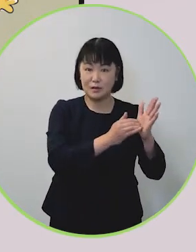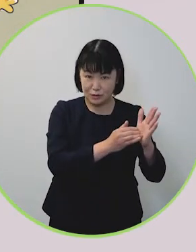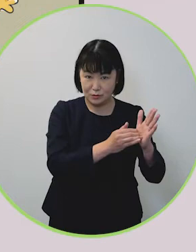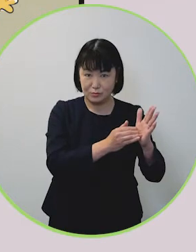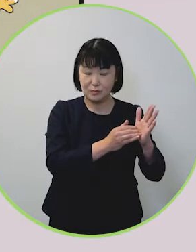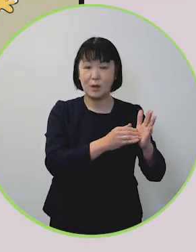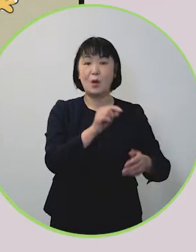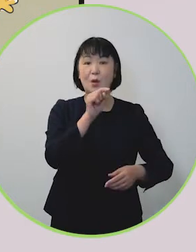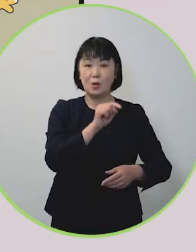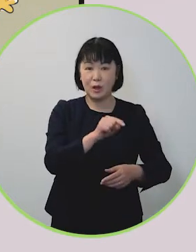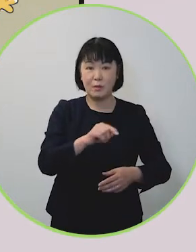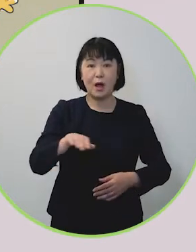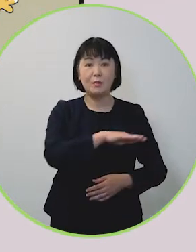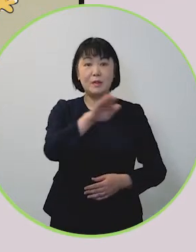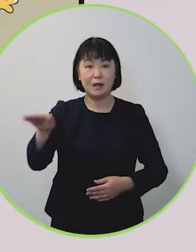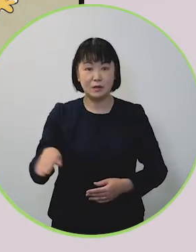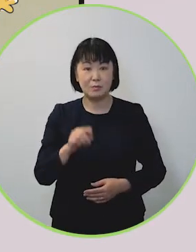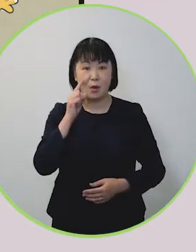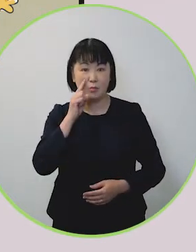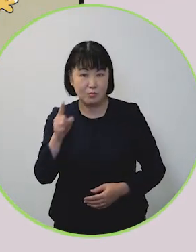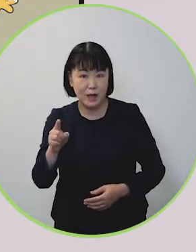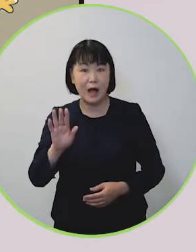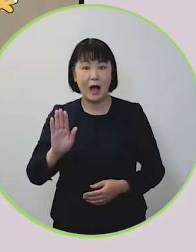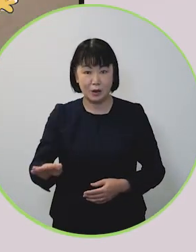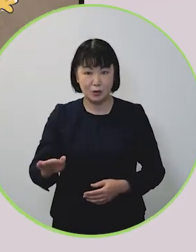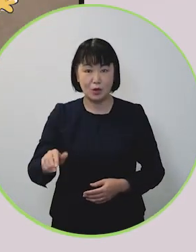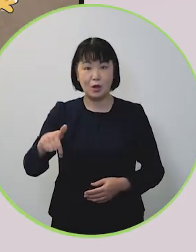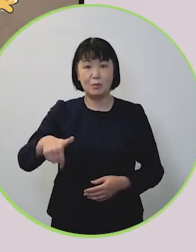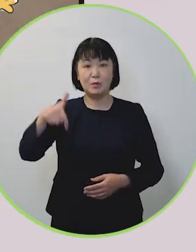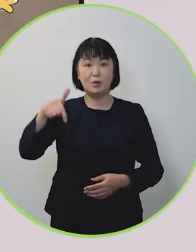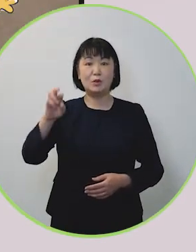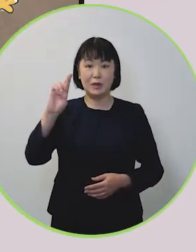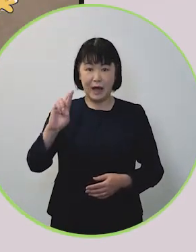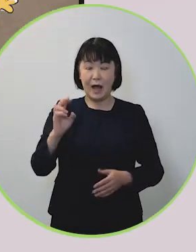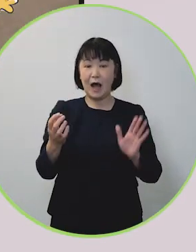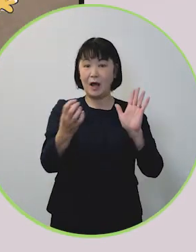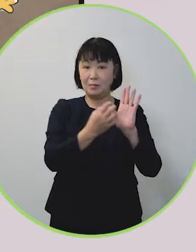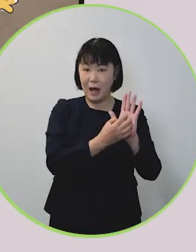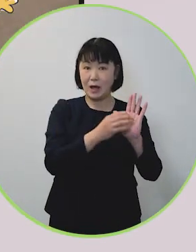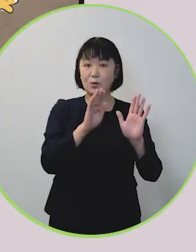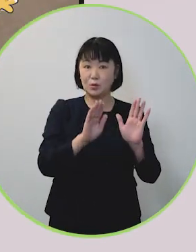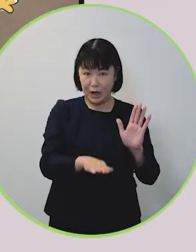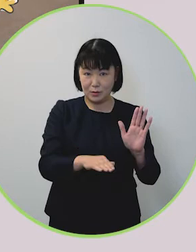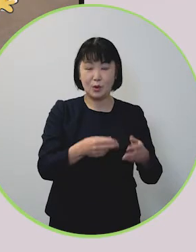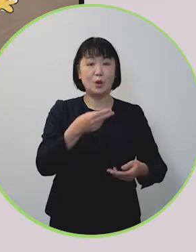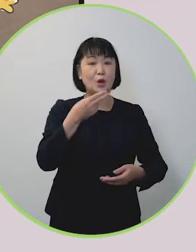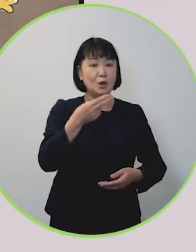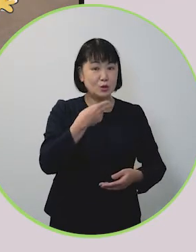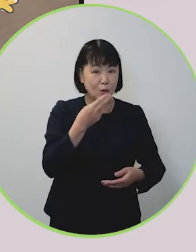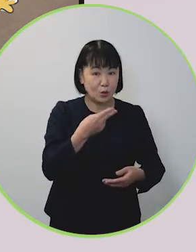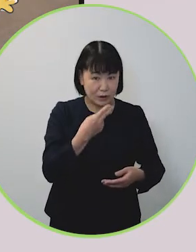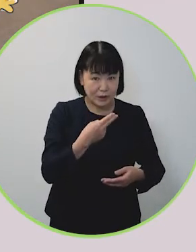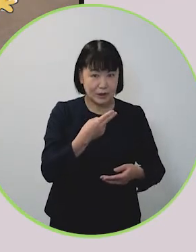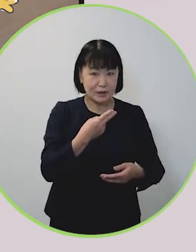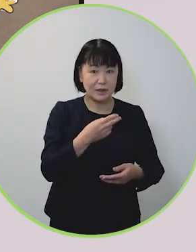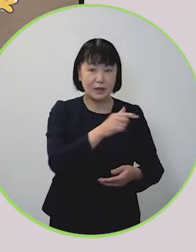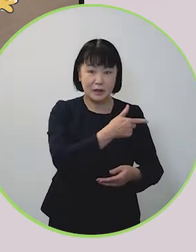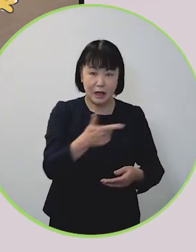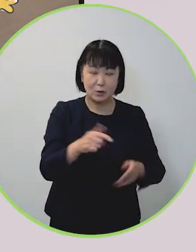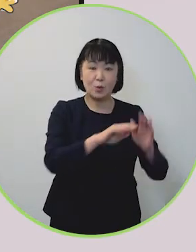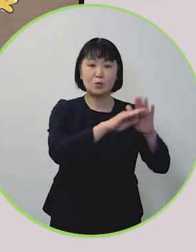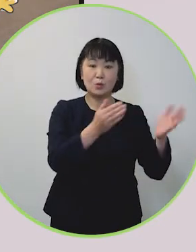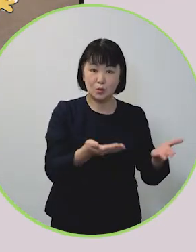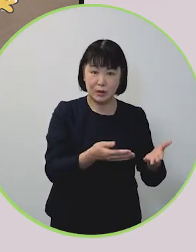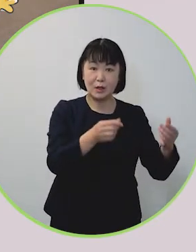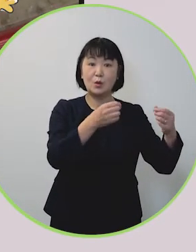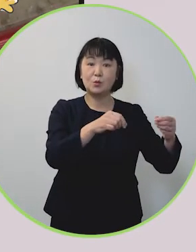んこれは皆さんもよく見かけるプラマークが付いた製品基本的に食品などを包んだりし